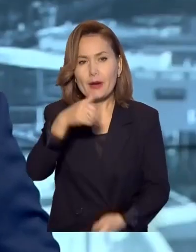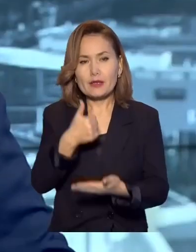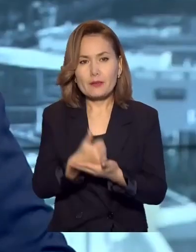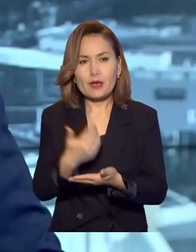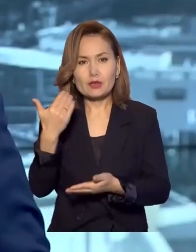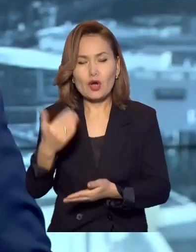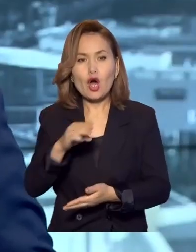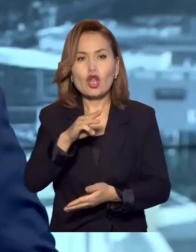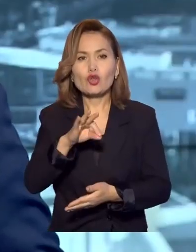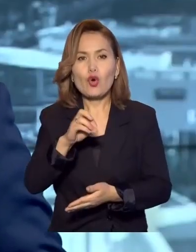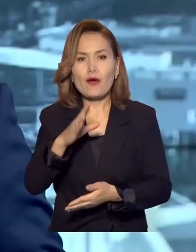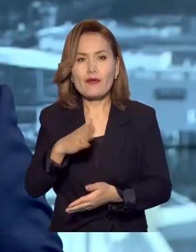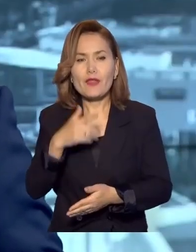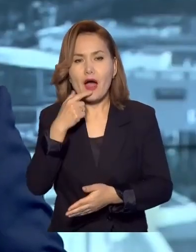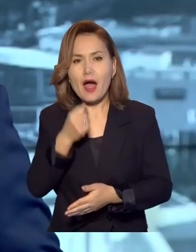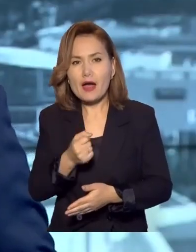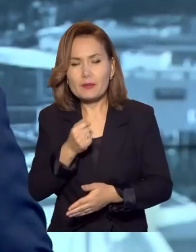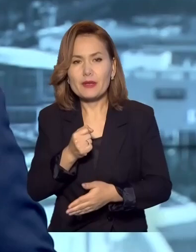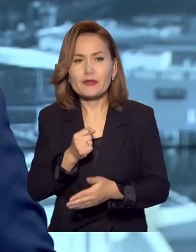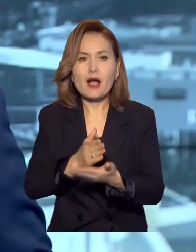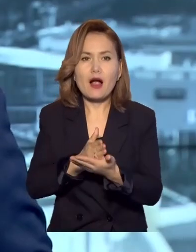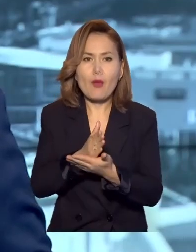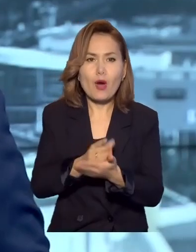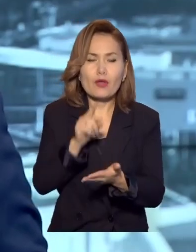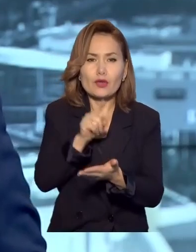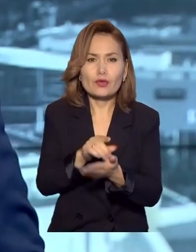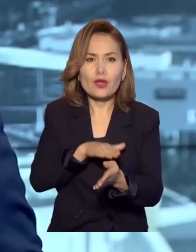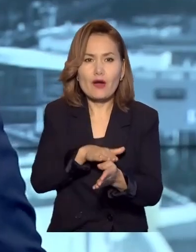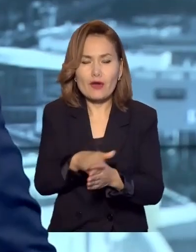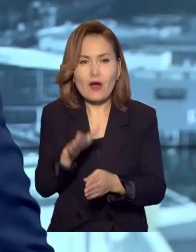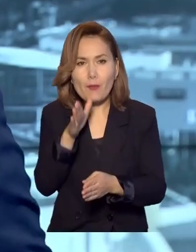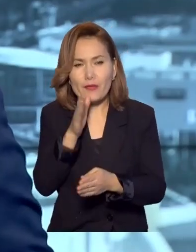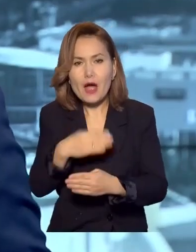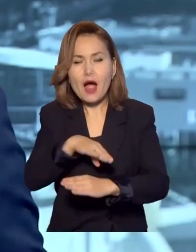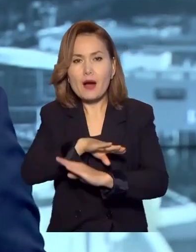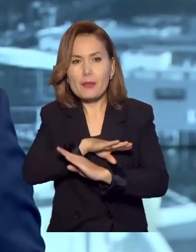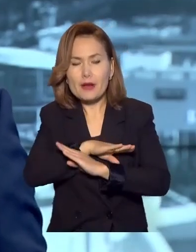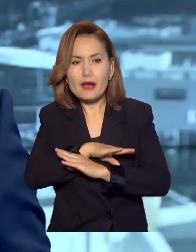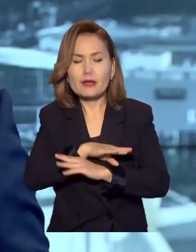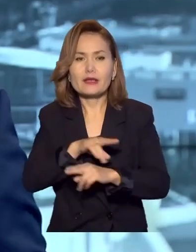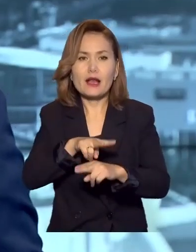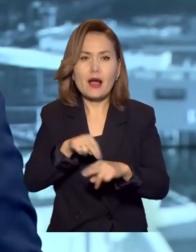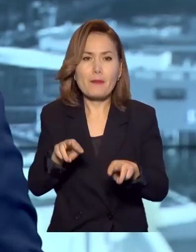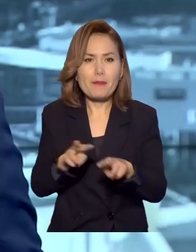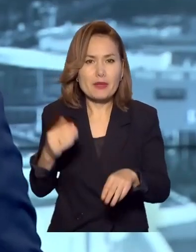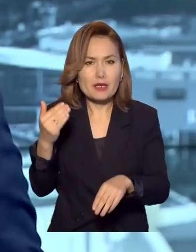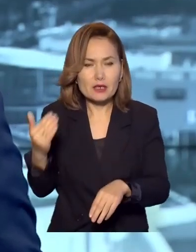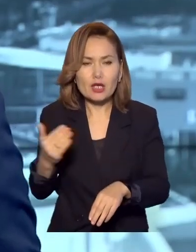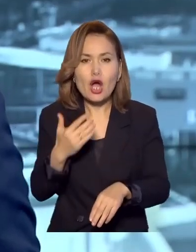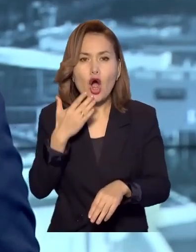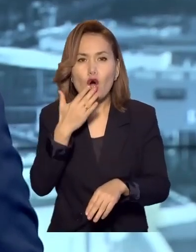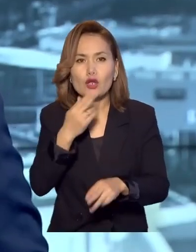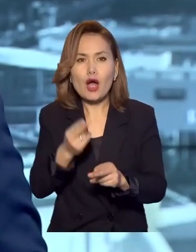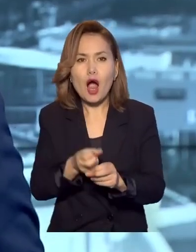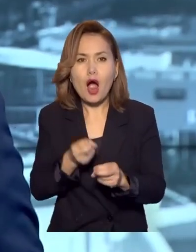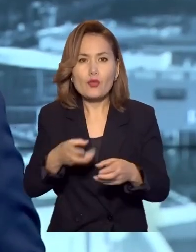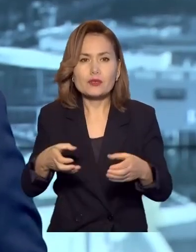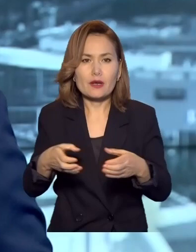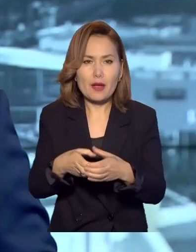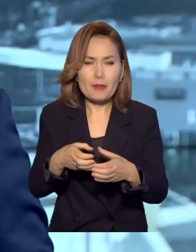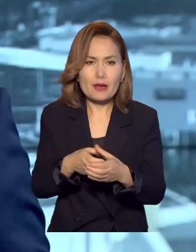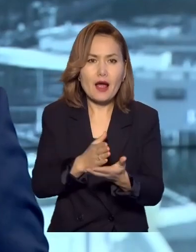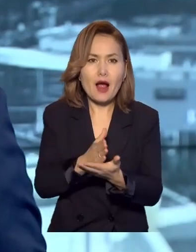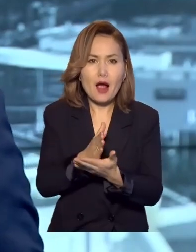Президент Қасым Жомарт Тоқаев әскери және қызметтік борышын атқару кезінде қаза тапқан Ішкі істер министрлігінің және Ұлттық қауіпсіздік